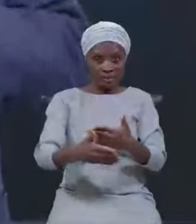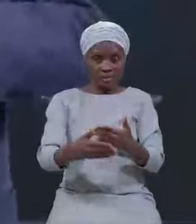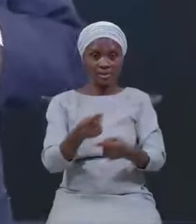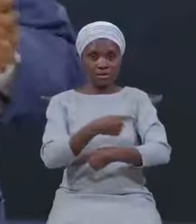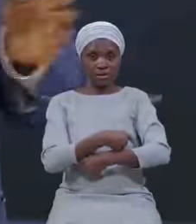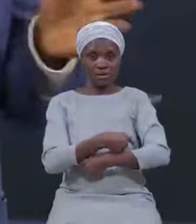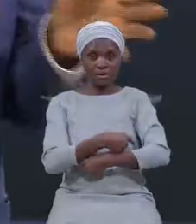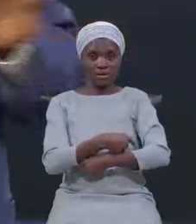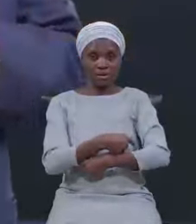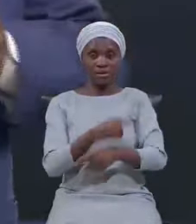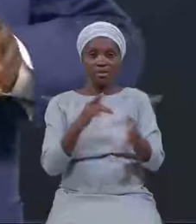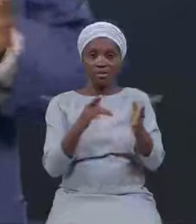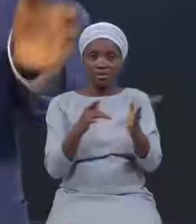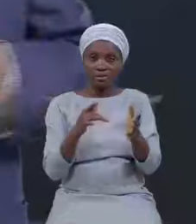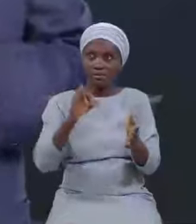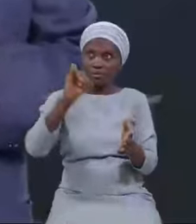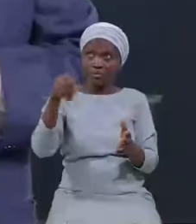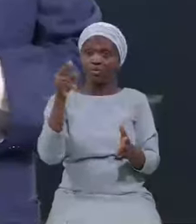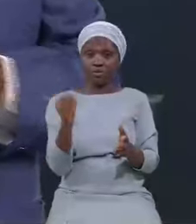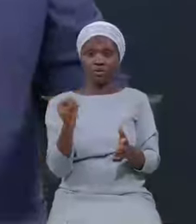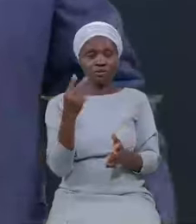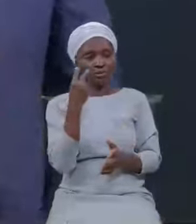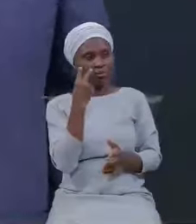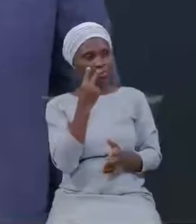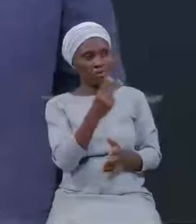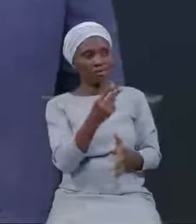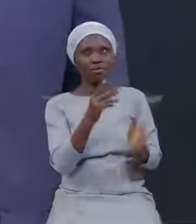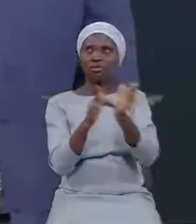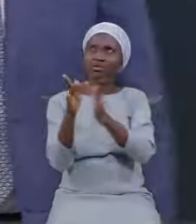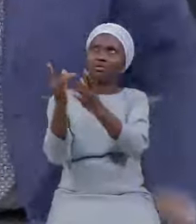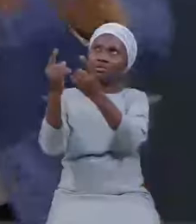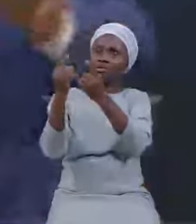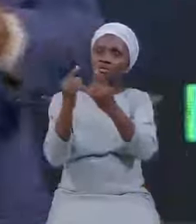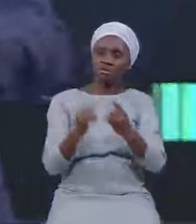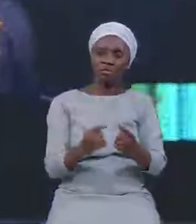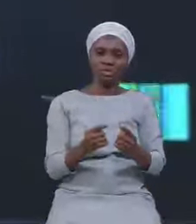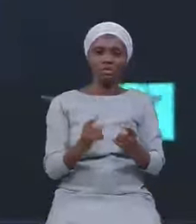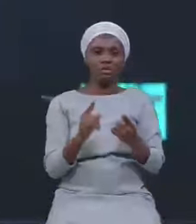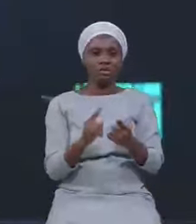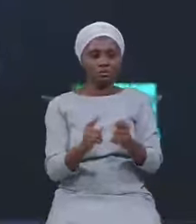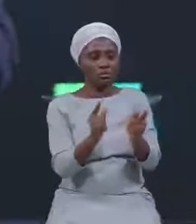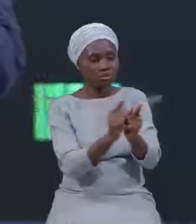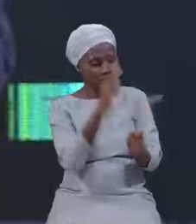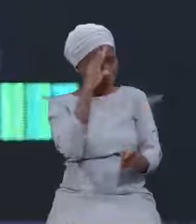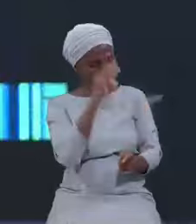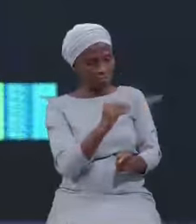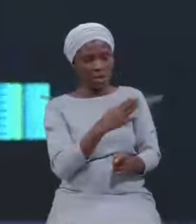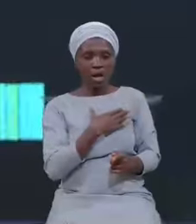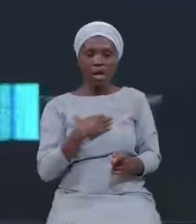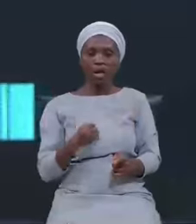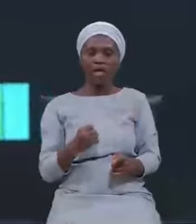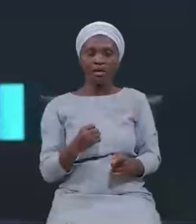il vit Jésus, Jean vit Jésus venant à lui et il dit, voici,